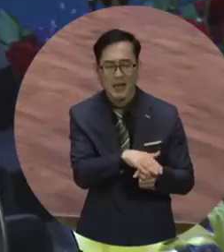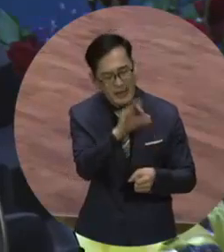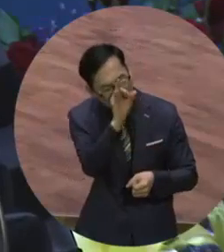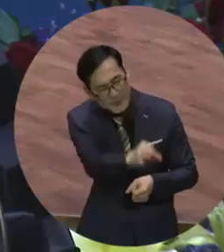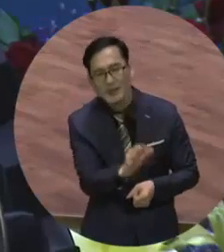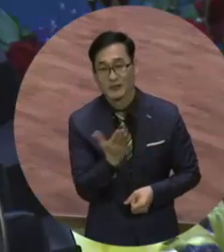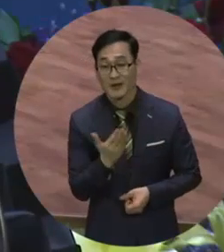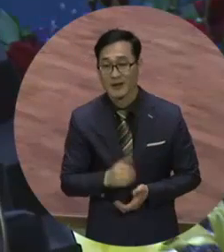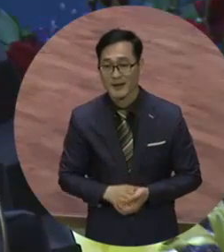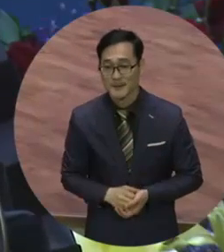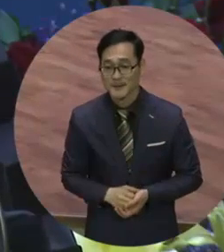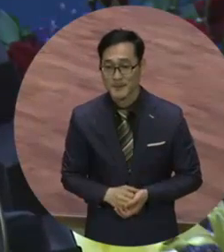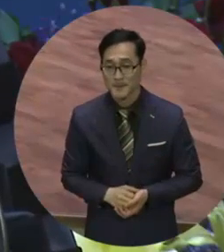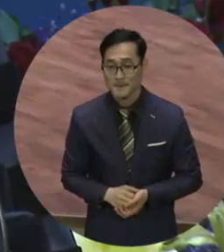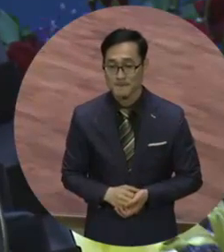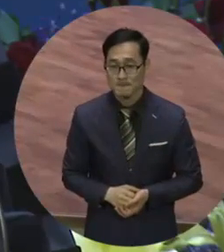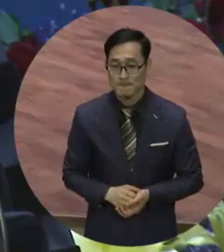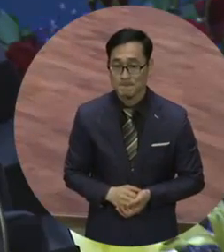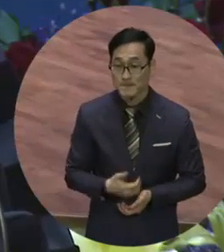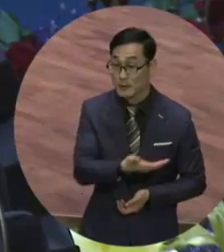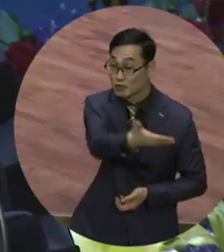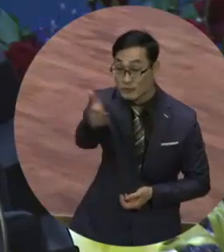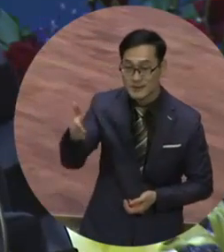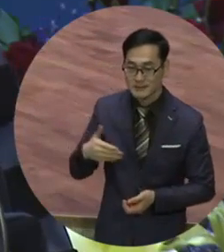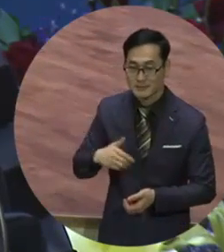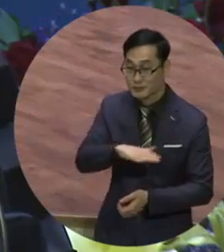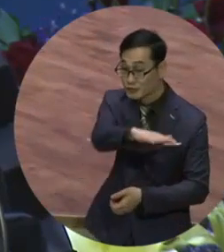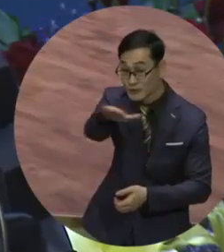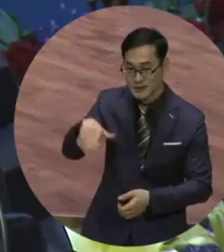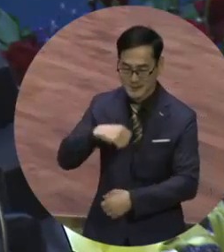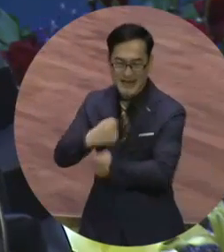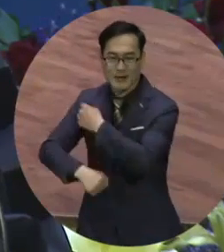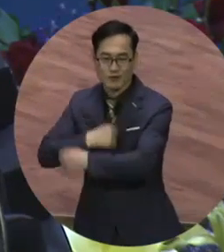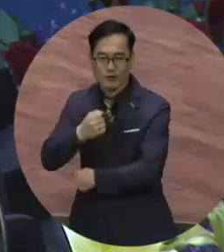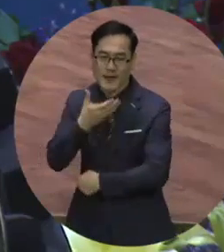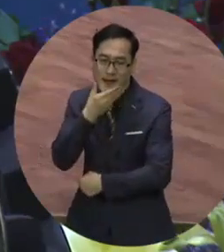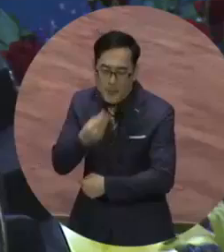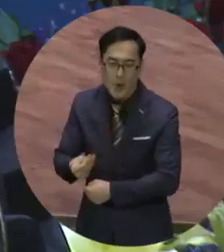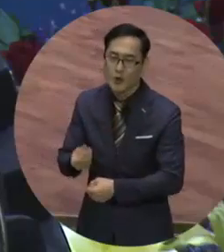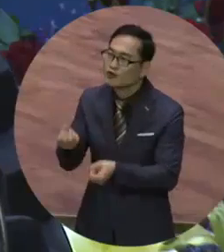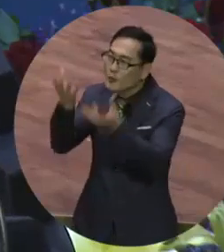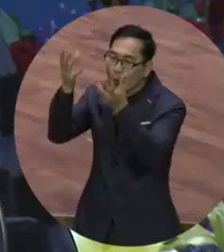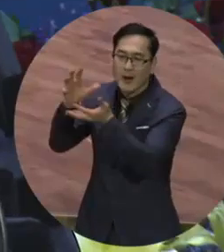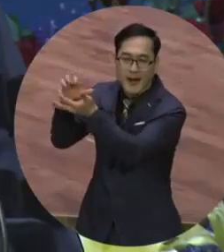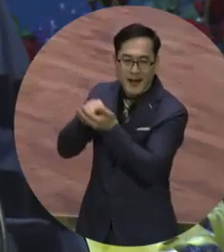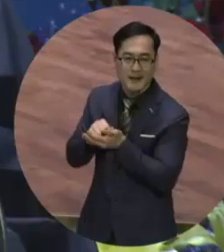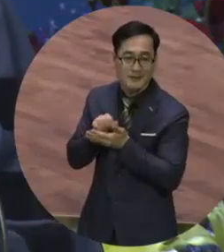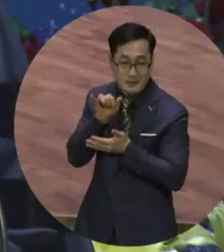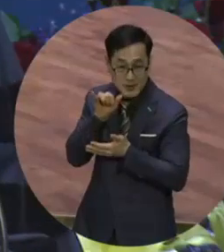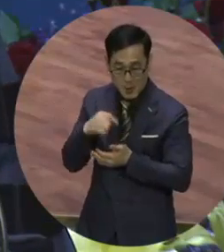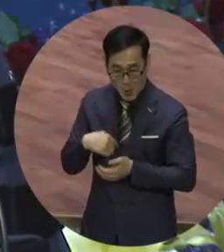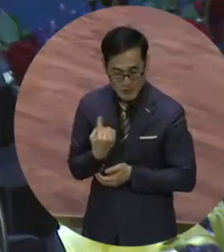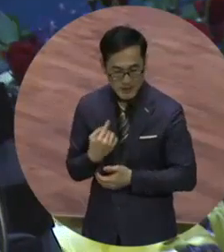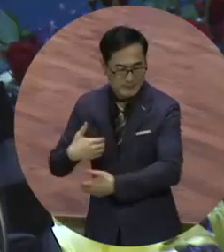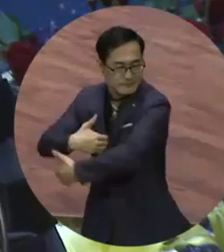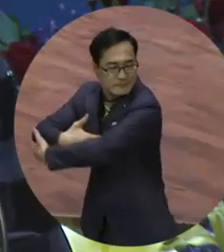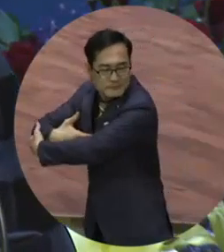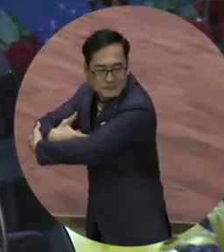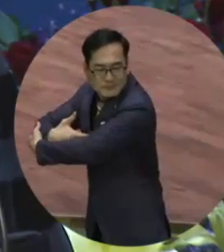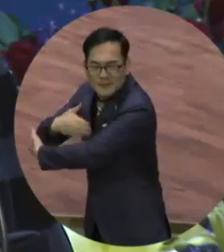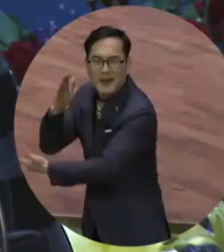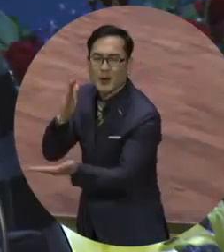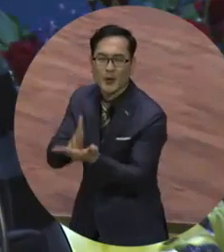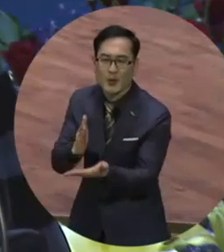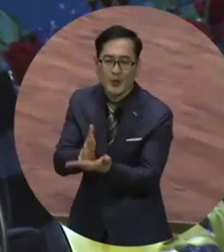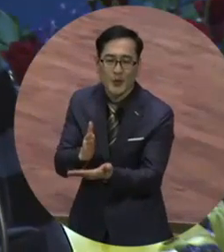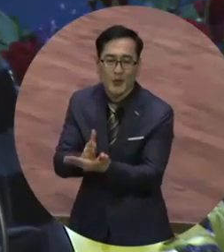성도들은 복음으로 참 자유함 얻은 축복을 혼자만 가지고 있지 말고 내가 받은 이